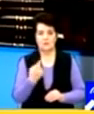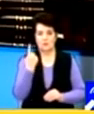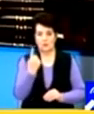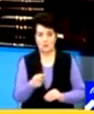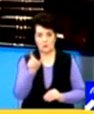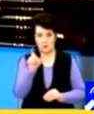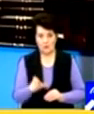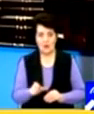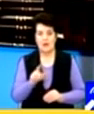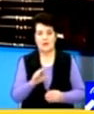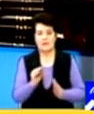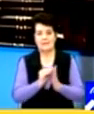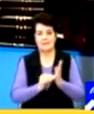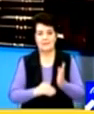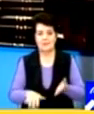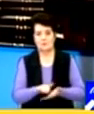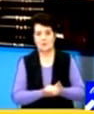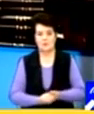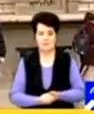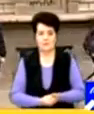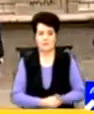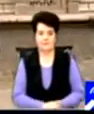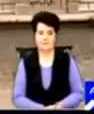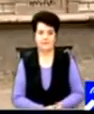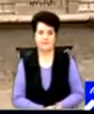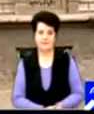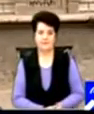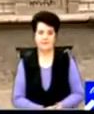deputați aleși în baza sistemului electoral mixt.